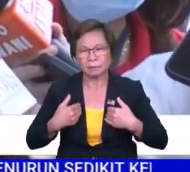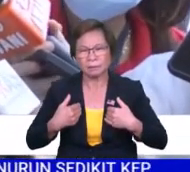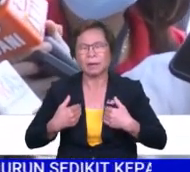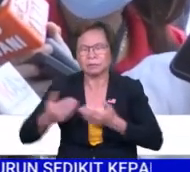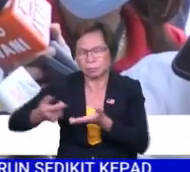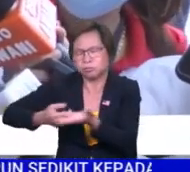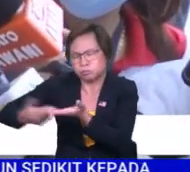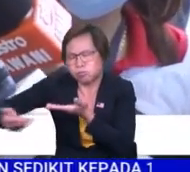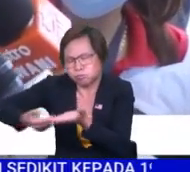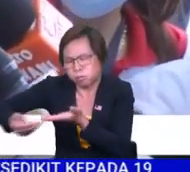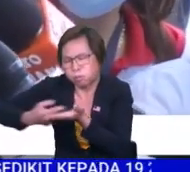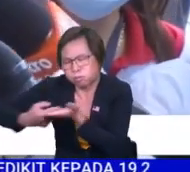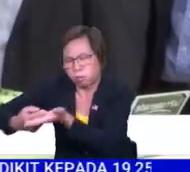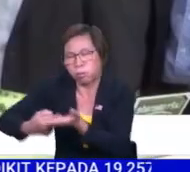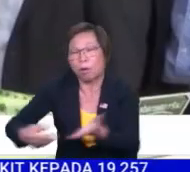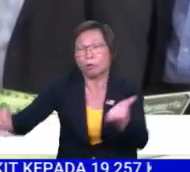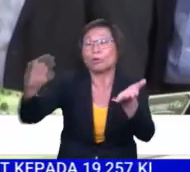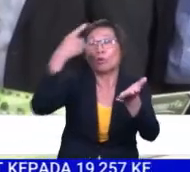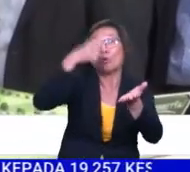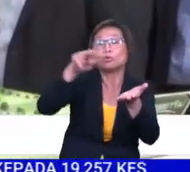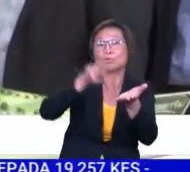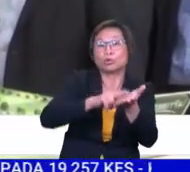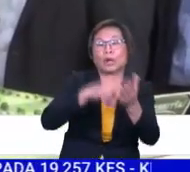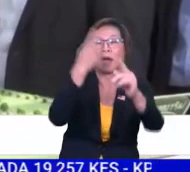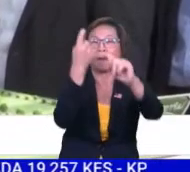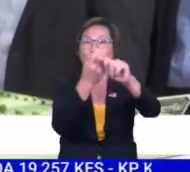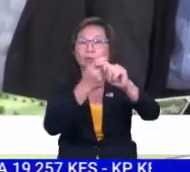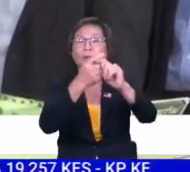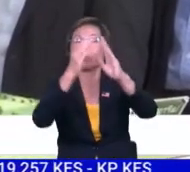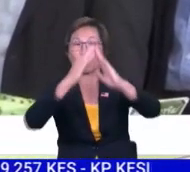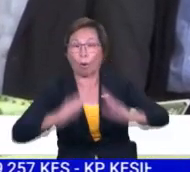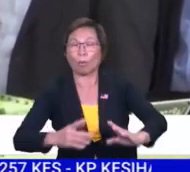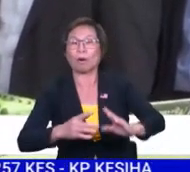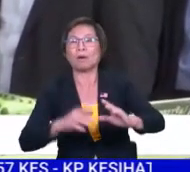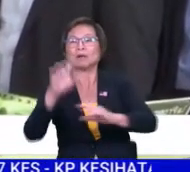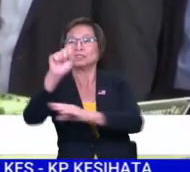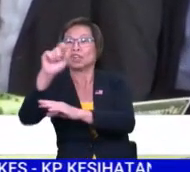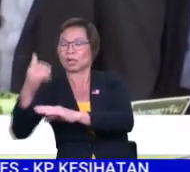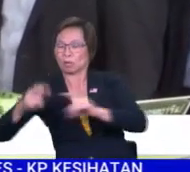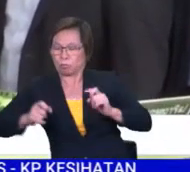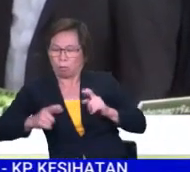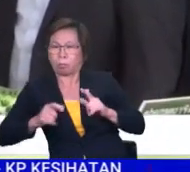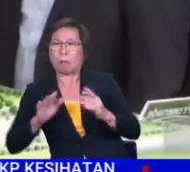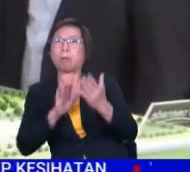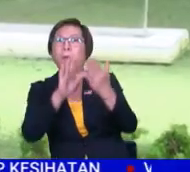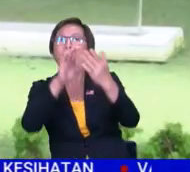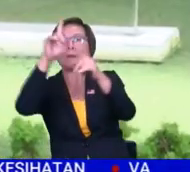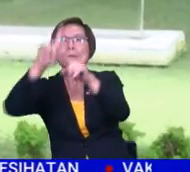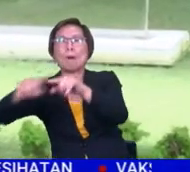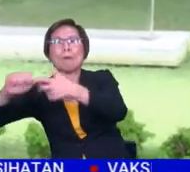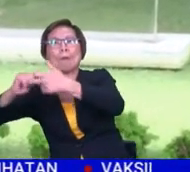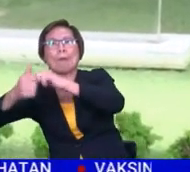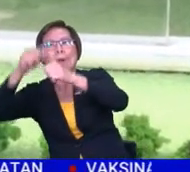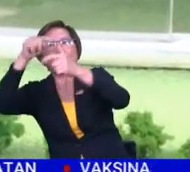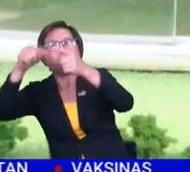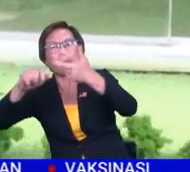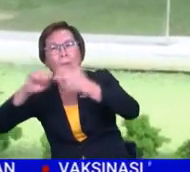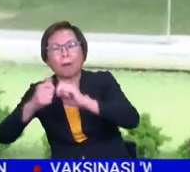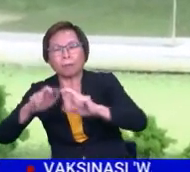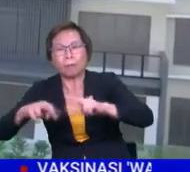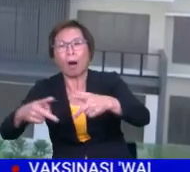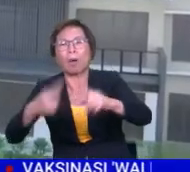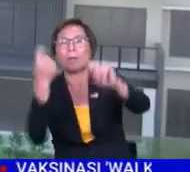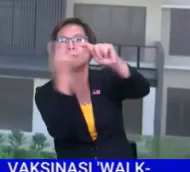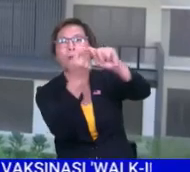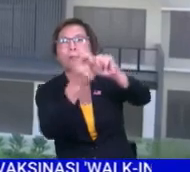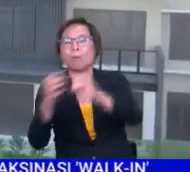untuk record Project perumahan yang dibangunkan oleh sebuah Syarikat swasta terbabit berdepan pelbagai masalah sehingga menyebabkan